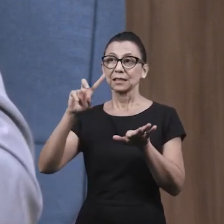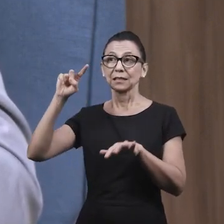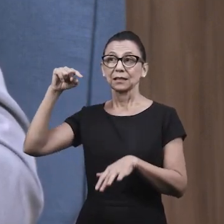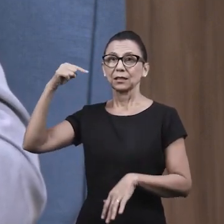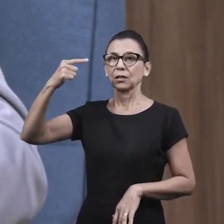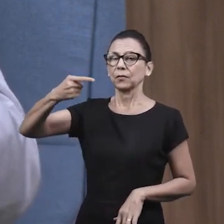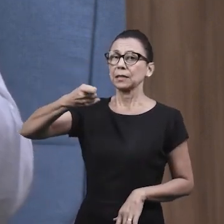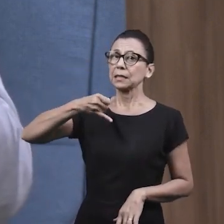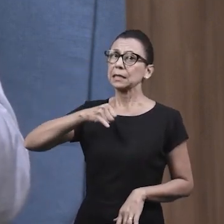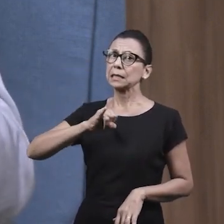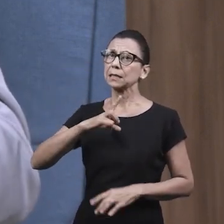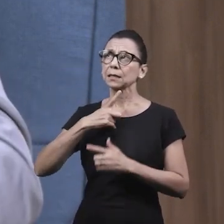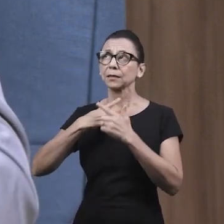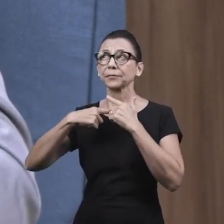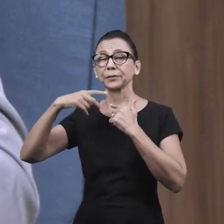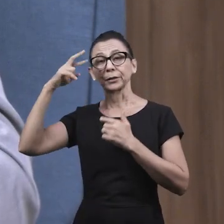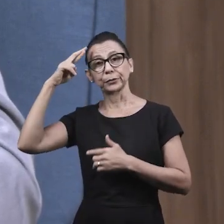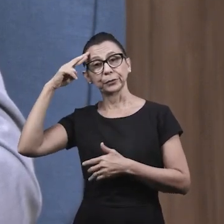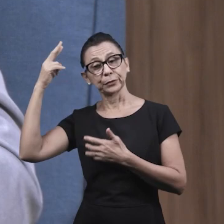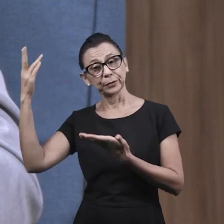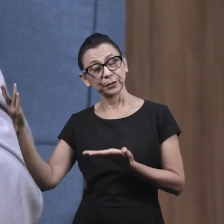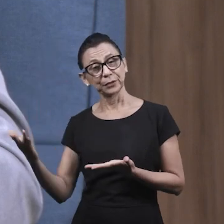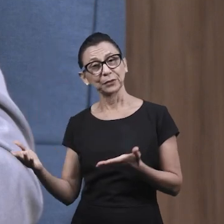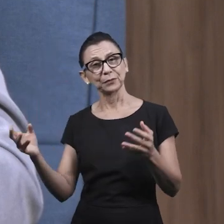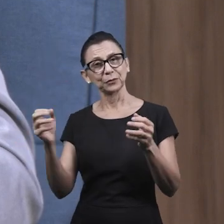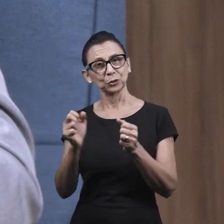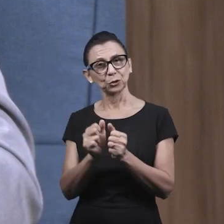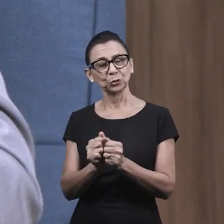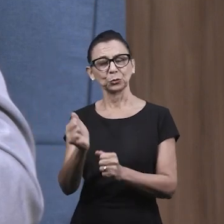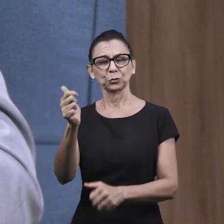la semaine prochaine, si le Seigneur Dieu nous permet,